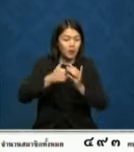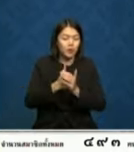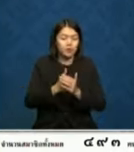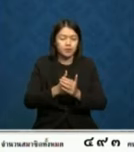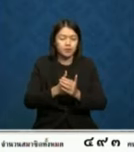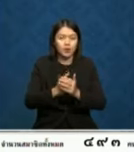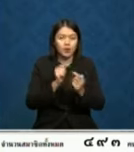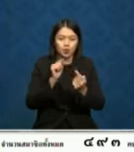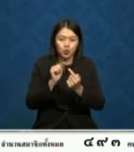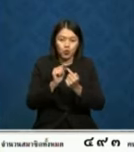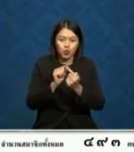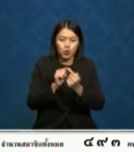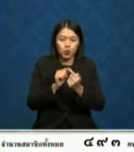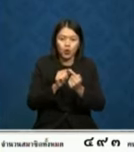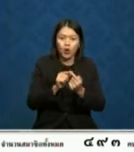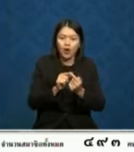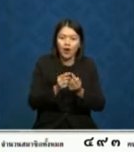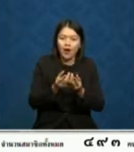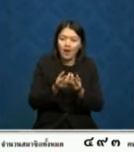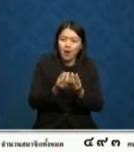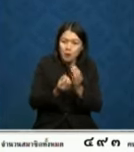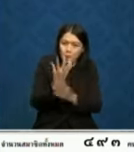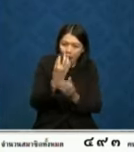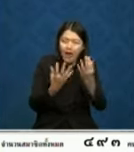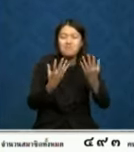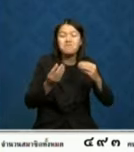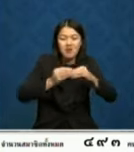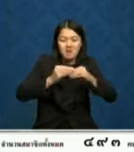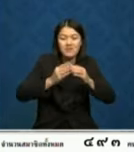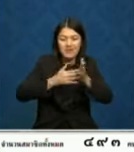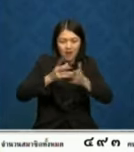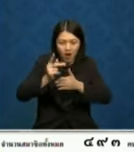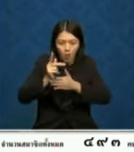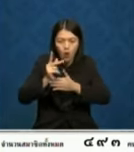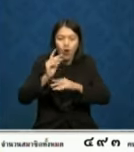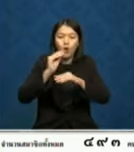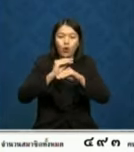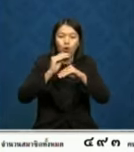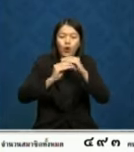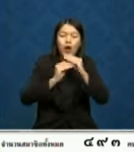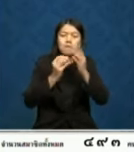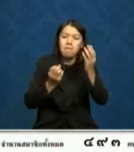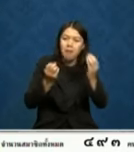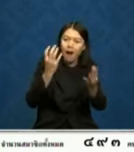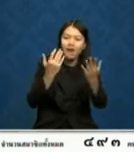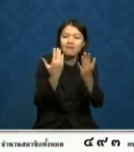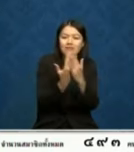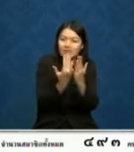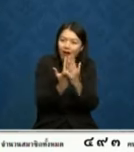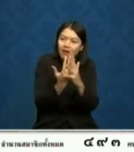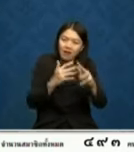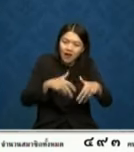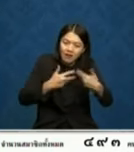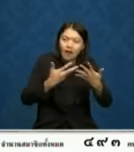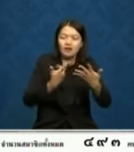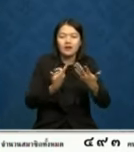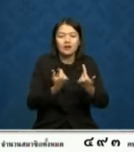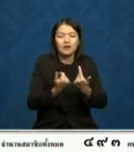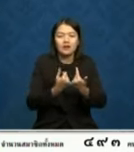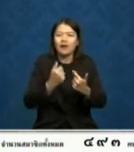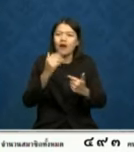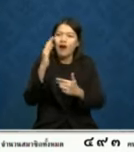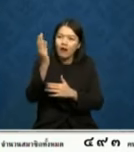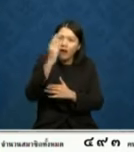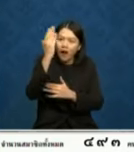ว่าจะเป็นเรื่องของการเพิ่มพื้นที่สีเขียวนะครับไม่ว่าจะเป็นเรื่องของโครงการสร้างป่าสร้างรายได้ไม่ว่าจะเป็นเรื่องของคาร์บอล